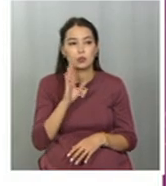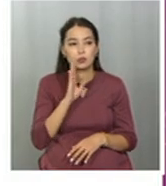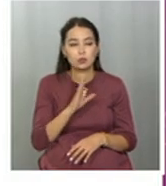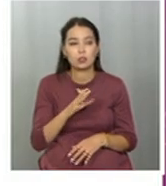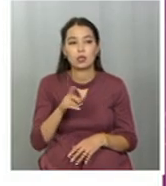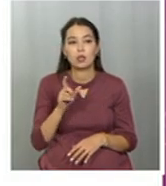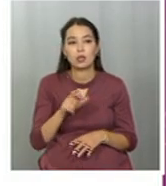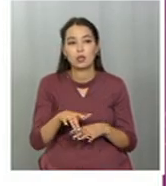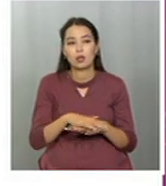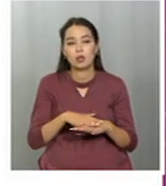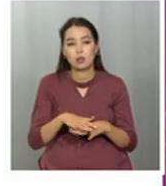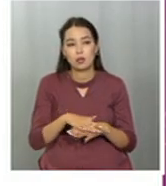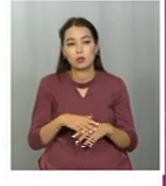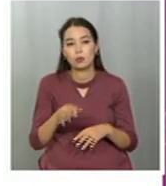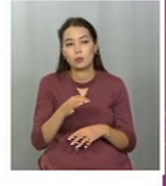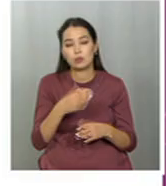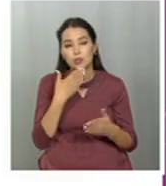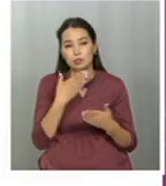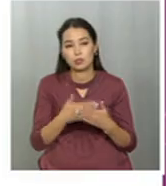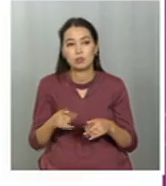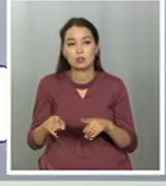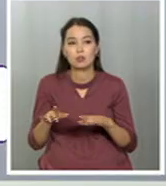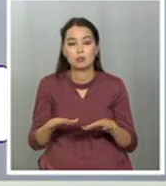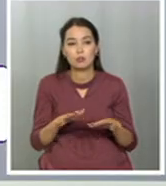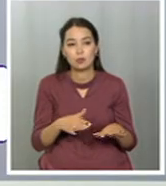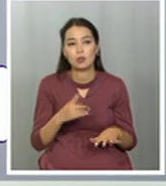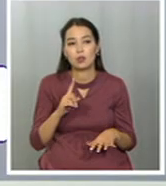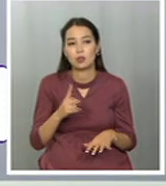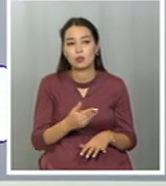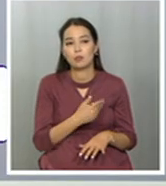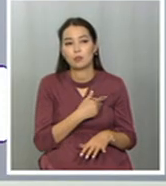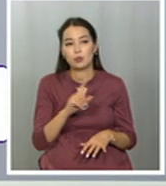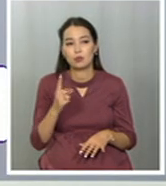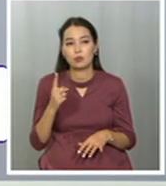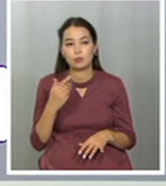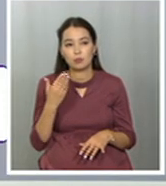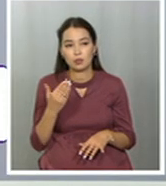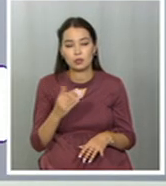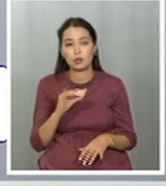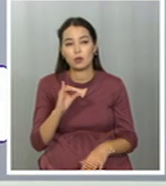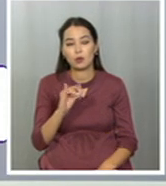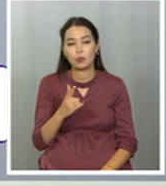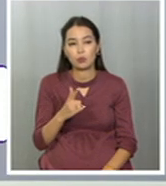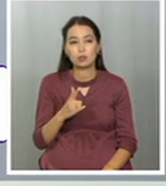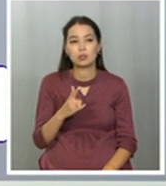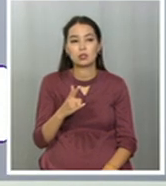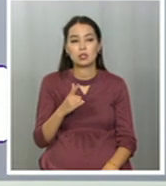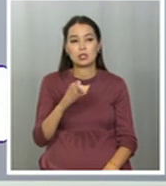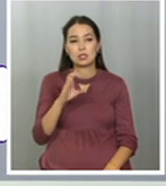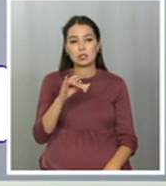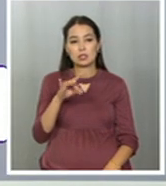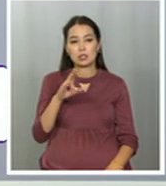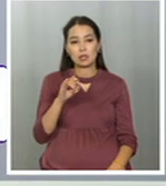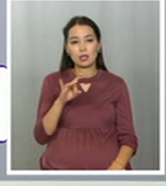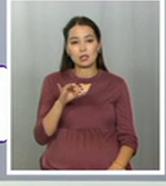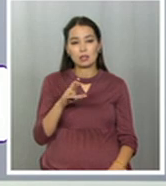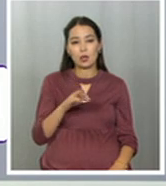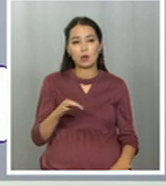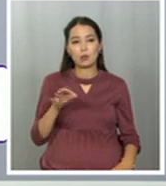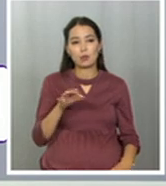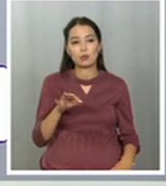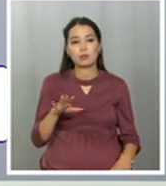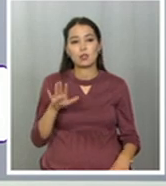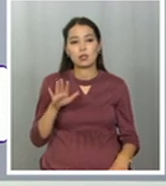өзенге жақын, суға жақын орналасқанды қалайды. Сондықтан, мысалы, оңтүстік Қазақстанда Сырдария өзенін мысалға алатын болсақ, оның екі жағын